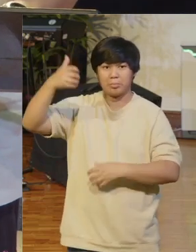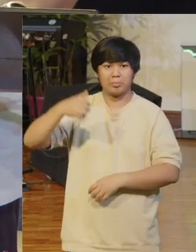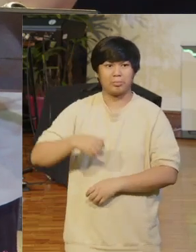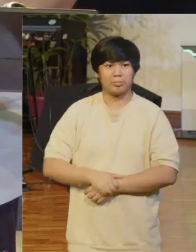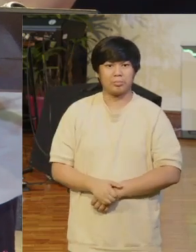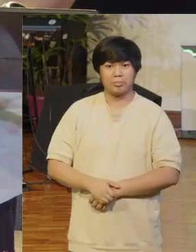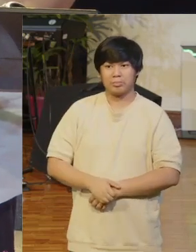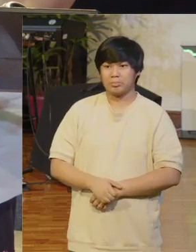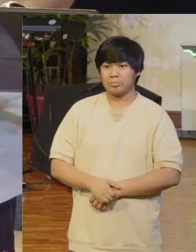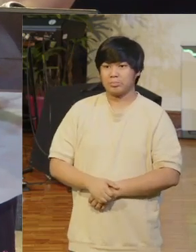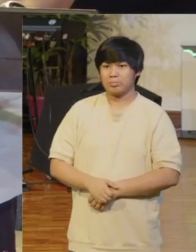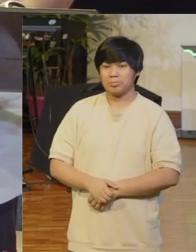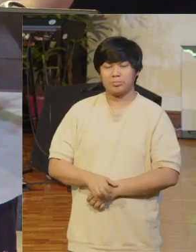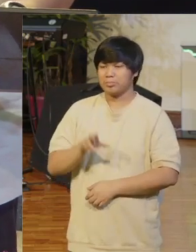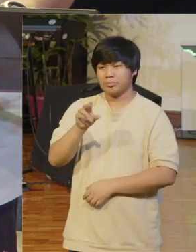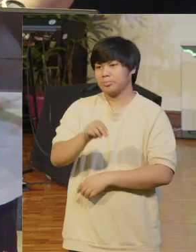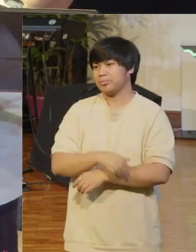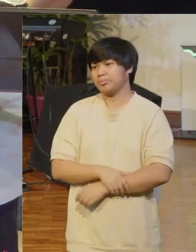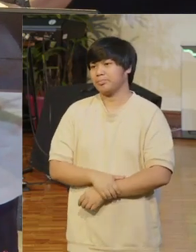Pag-uusig?